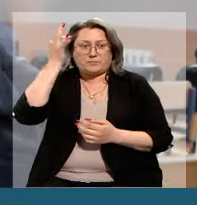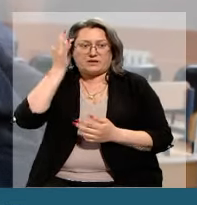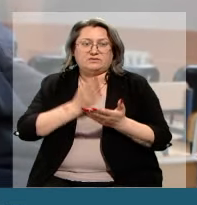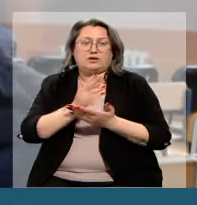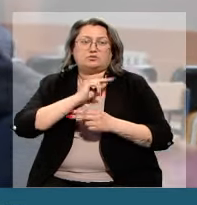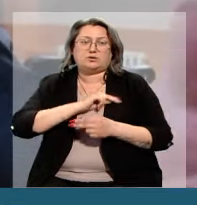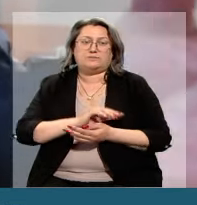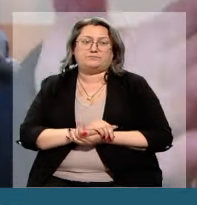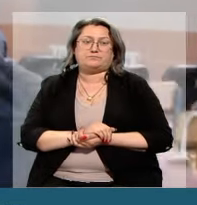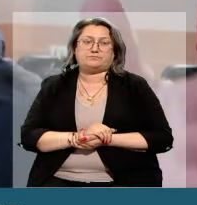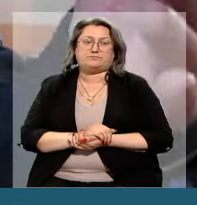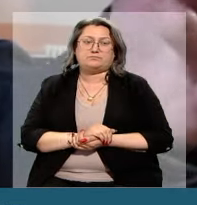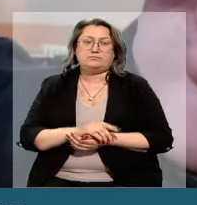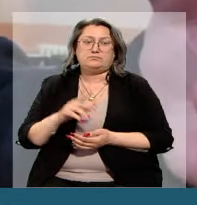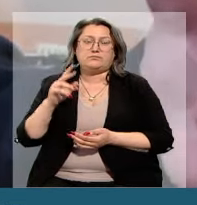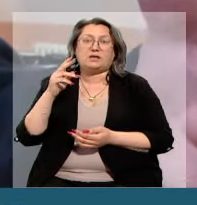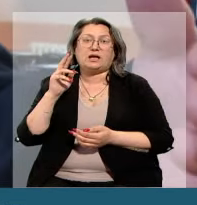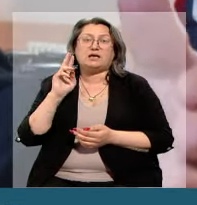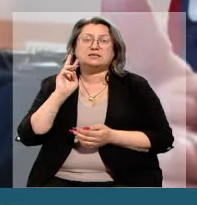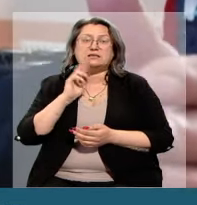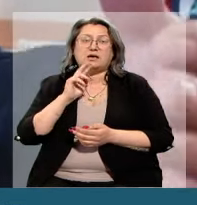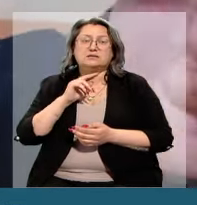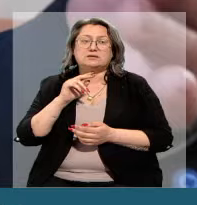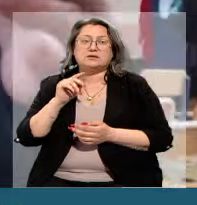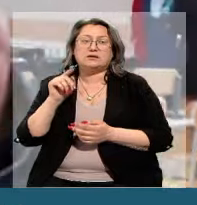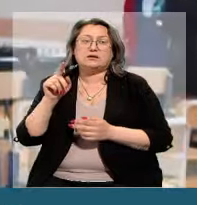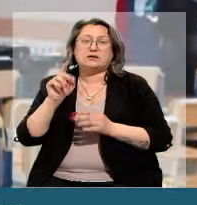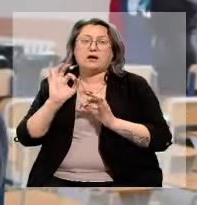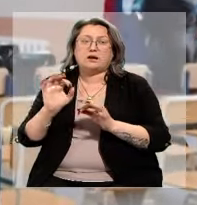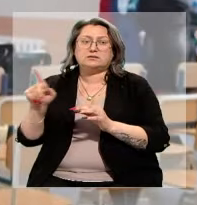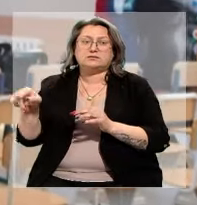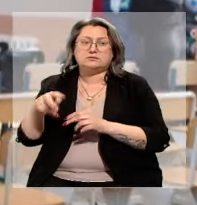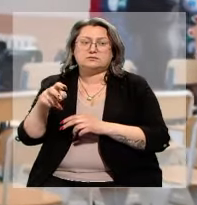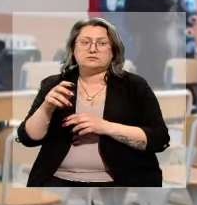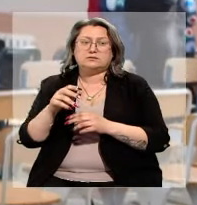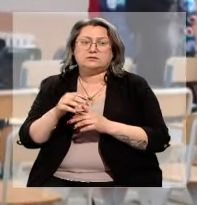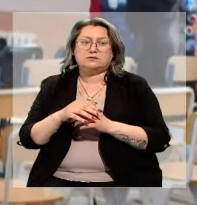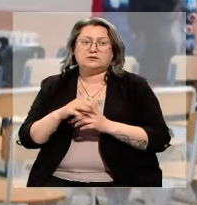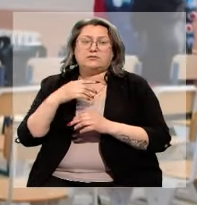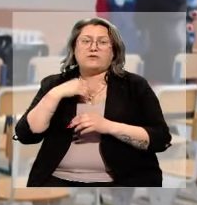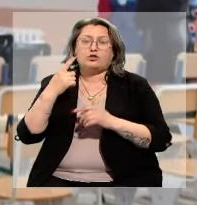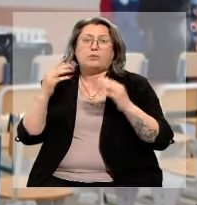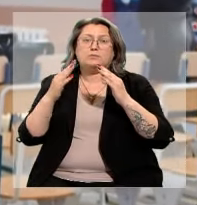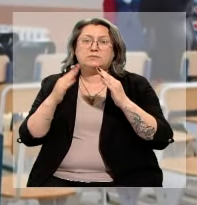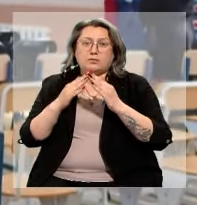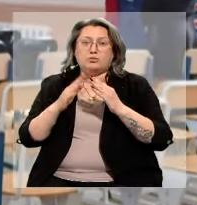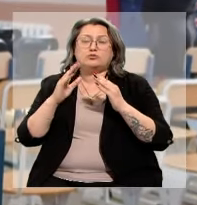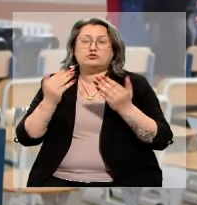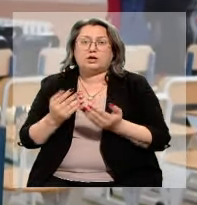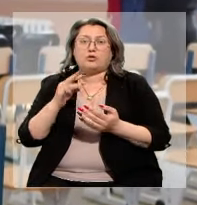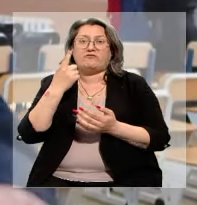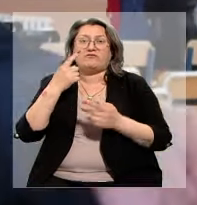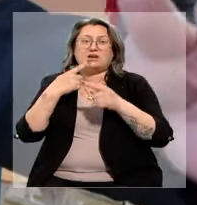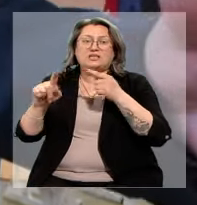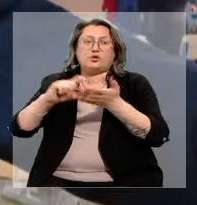ветеран труда. А дядька как раз пришел с партизанов. Вот мы жили в одном дому, только в разных комнатах. Пришел